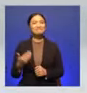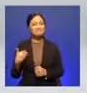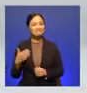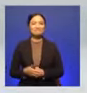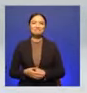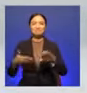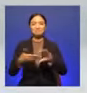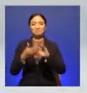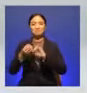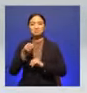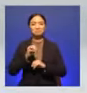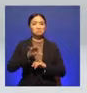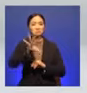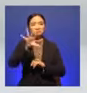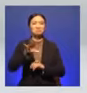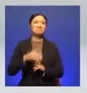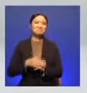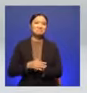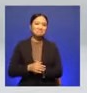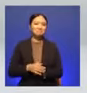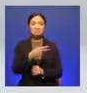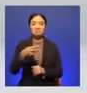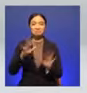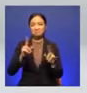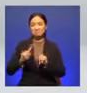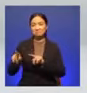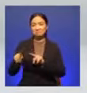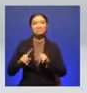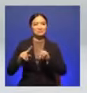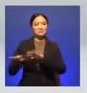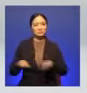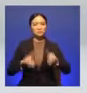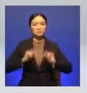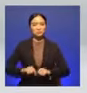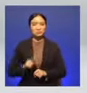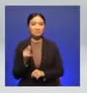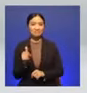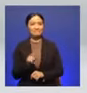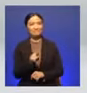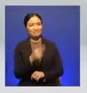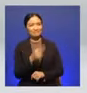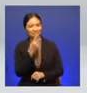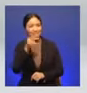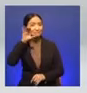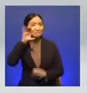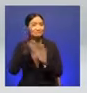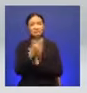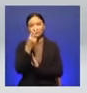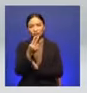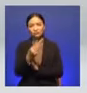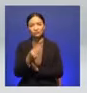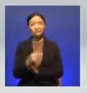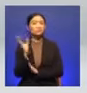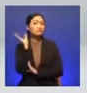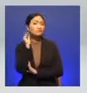ากวิทยากรท่านอื่นๆของเราแต่เตรียมตัวมาอย่างดีใช่ไหมคะ ครับก็คืออยากให้ฟังครับกับดูภาพนะเพราะว่าตัวหนังสือ